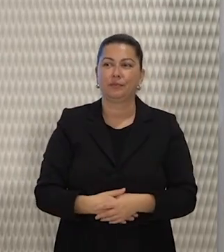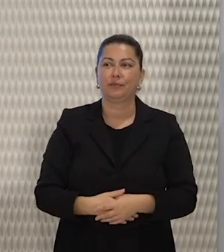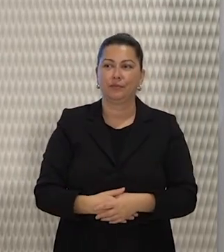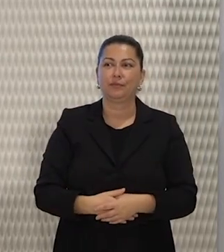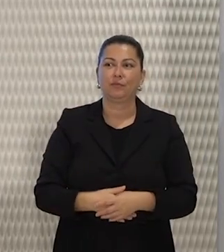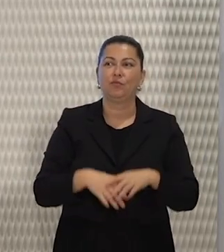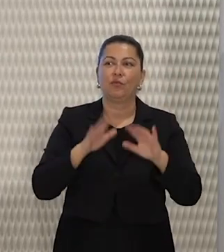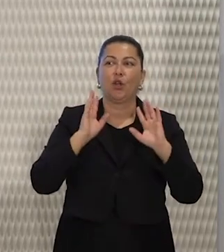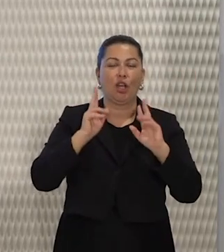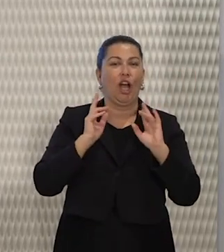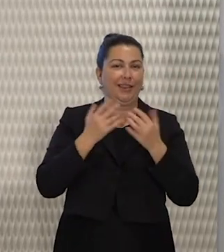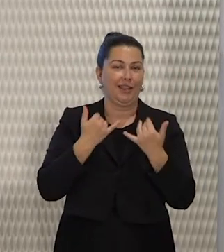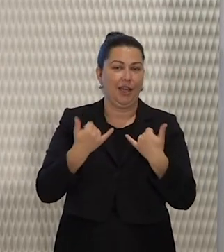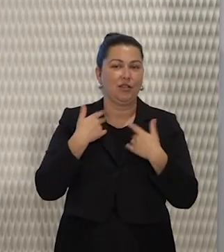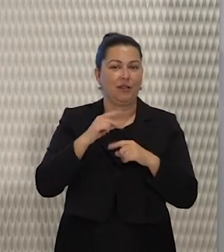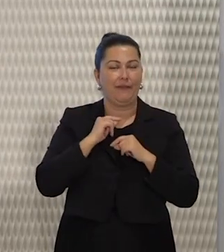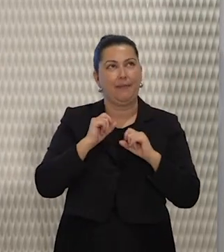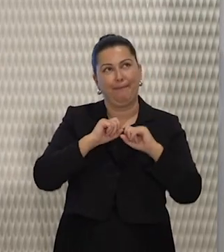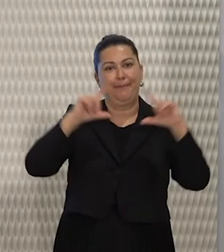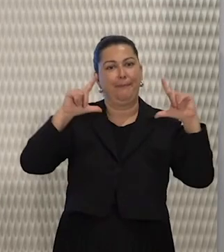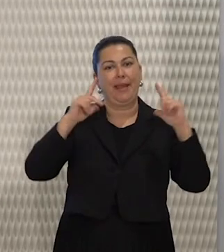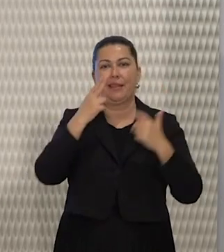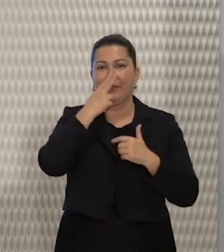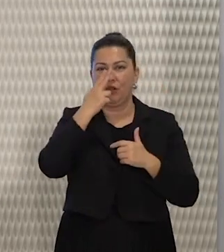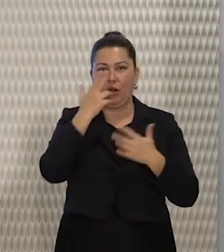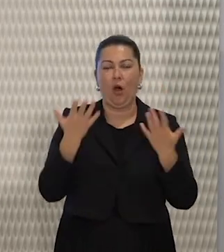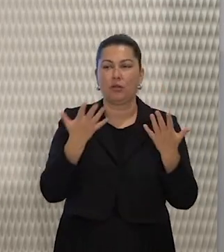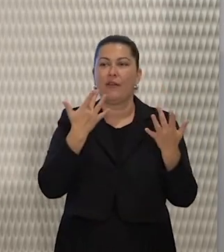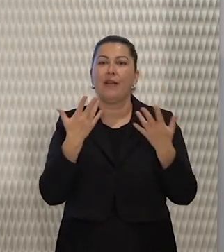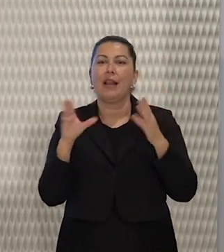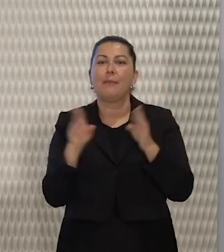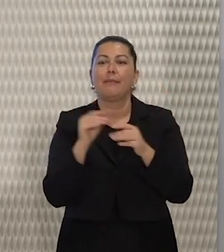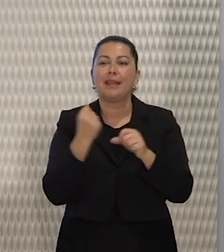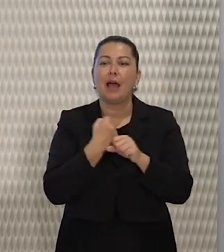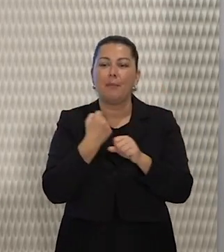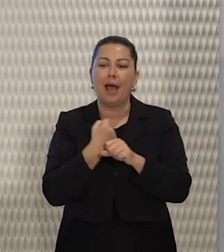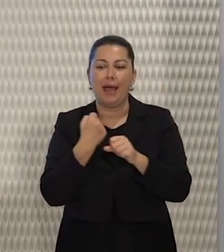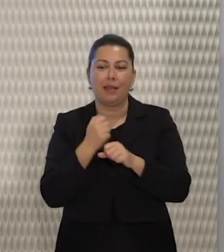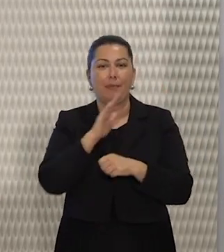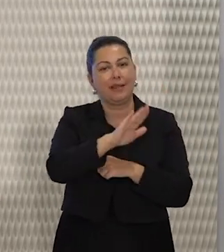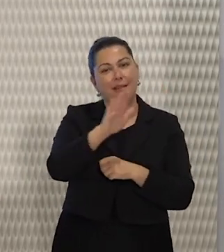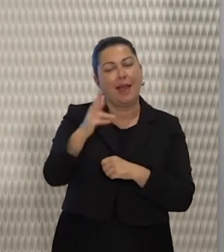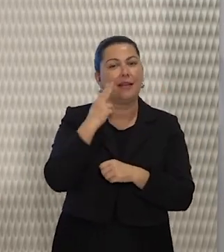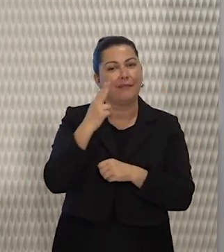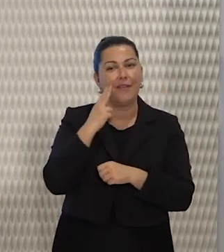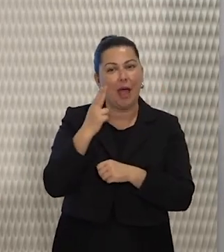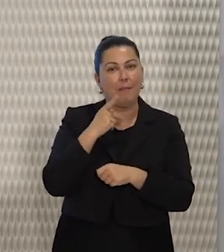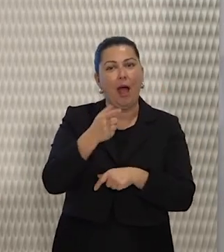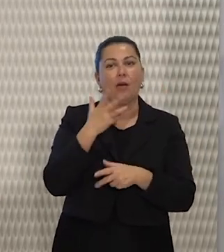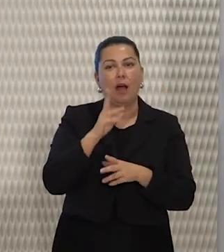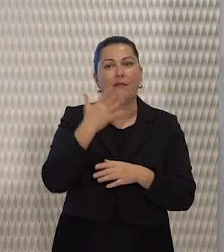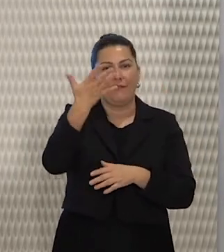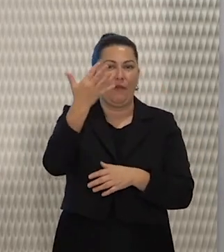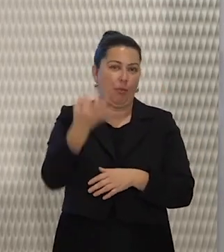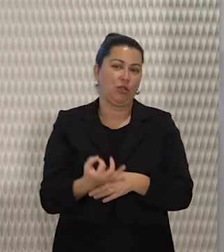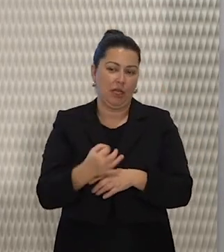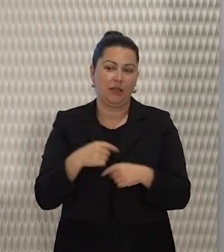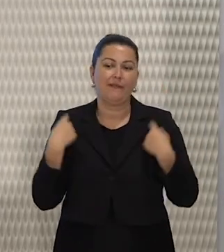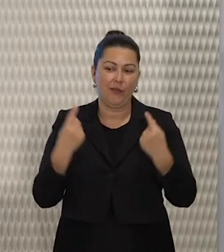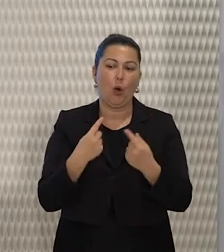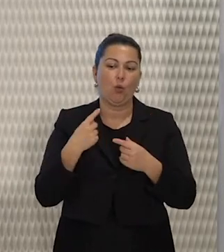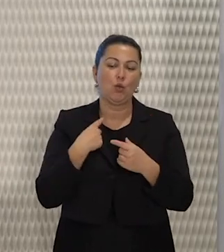Jeder mal ein Bild machen, wie groß das wäre oder wie viele Mitarbeiter das bei ihm im Unternehmen dann wären. Also 5% ist für